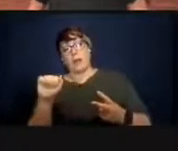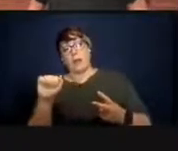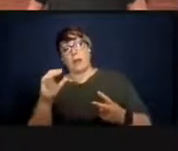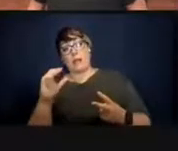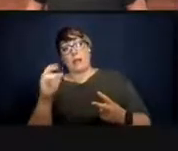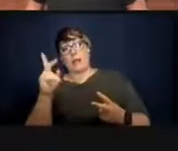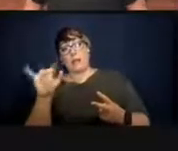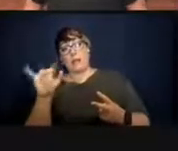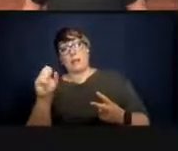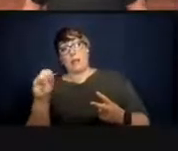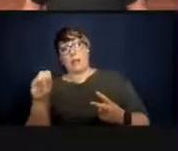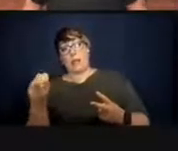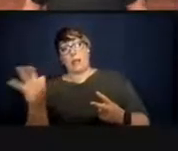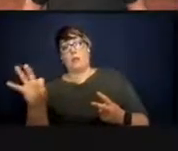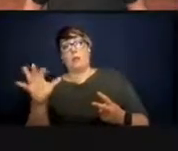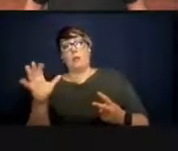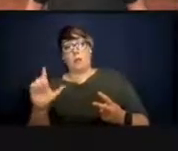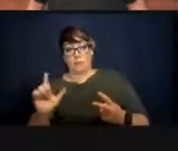Swali moja zaidi.